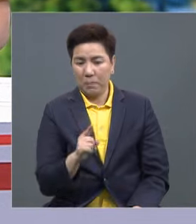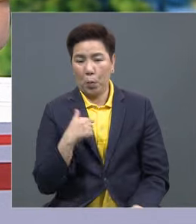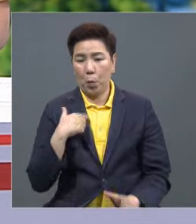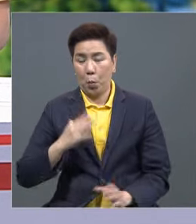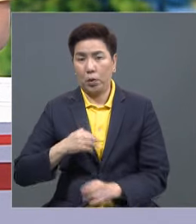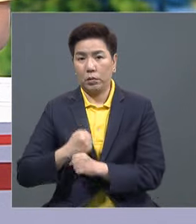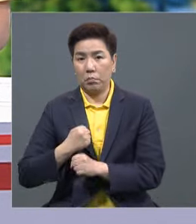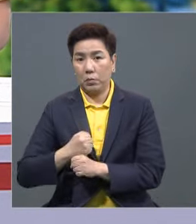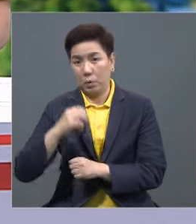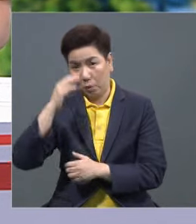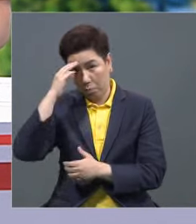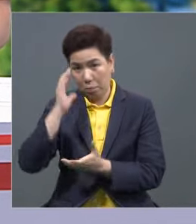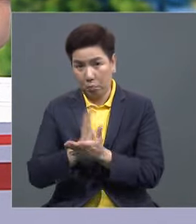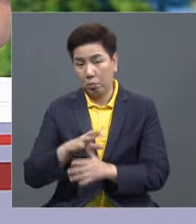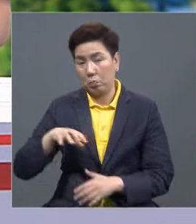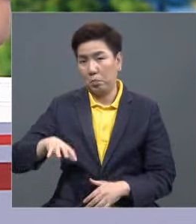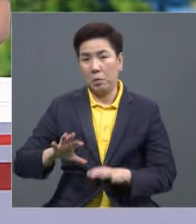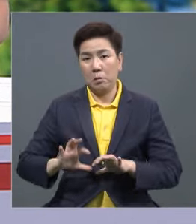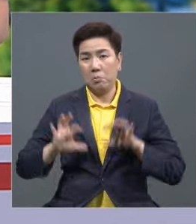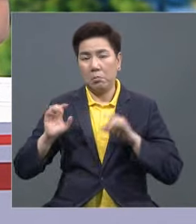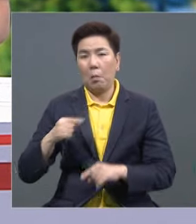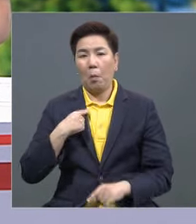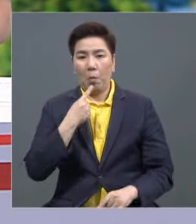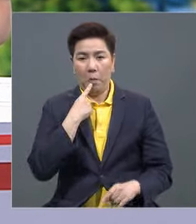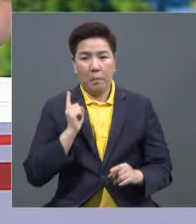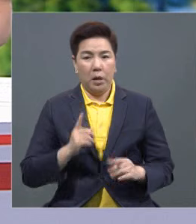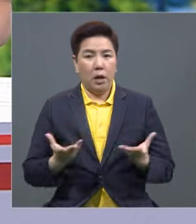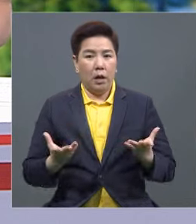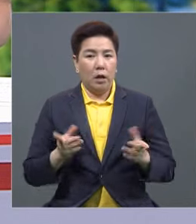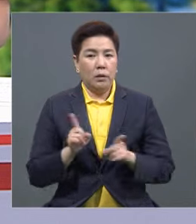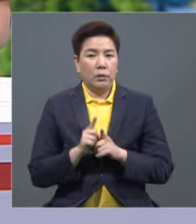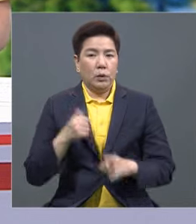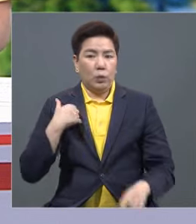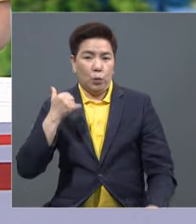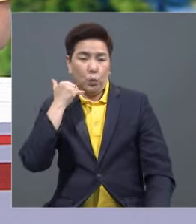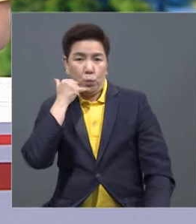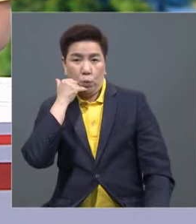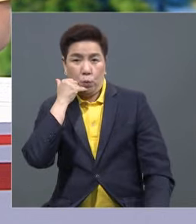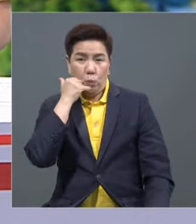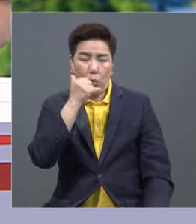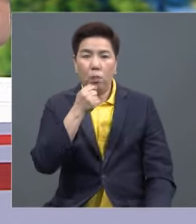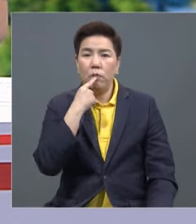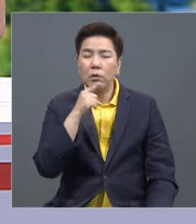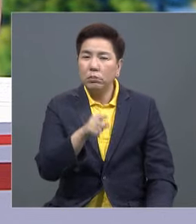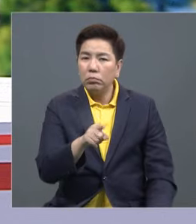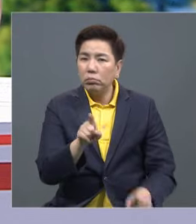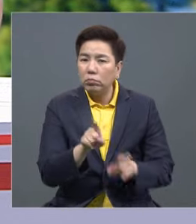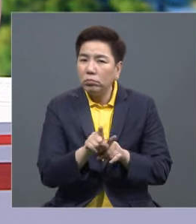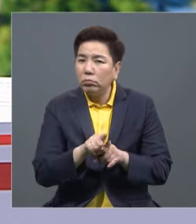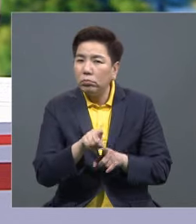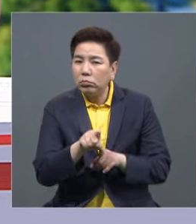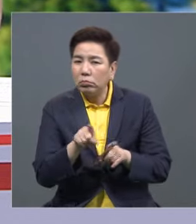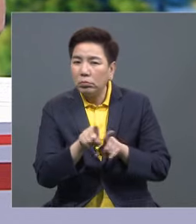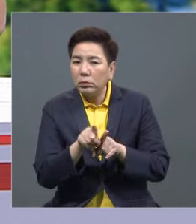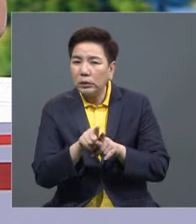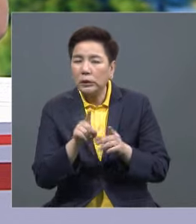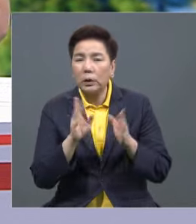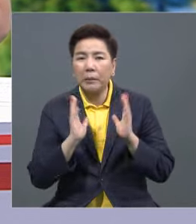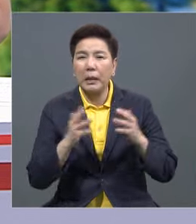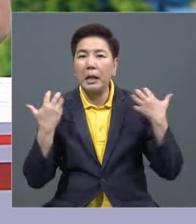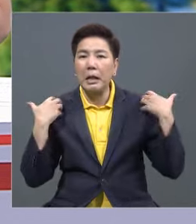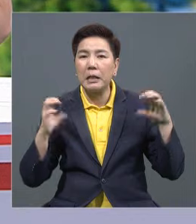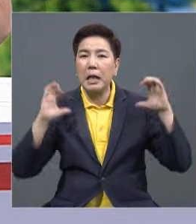หน้าที่นะของหน่วยงานรัฐอย่างตอนเเค้าอ้างเป็นโทรหามิจฉาชีพค่ะที่เขาบอกว่าเป็นข้า